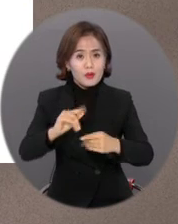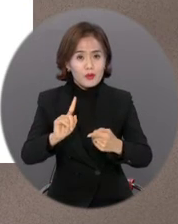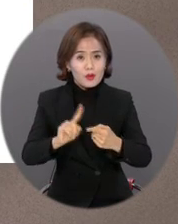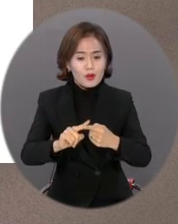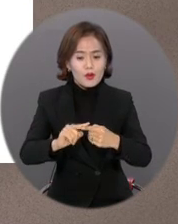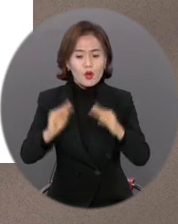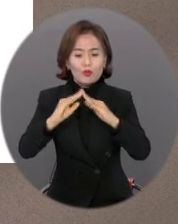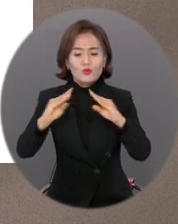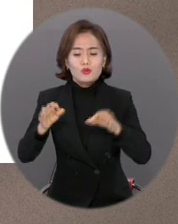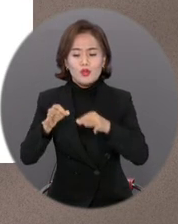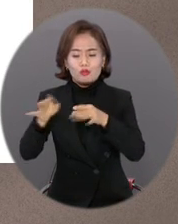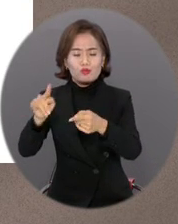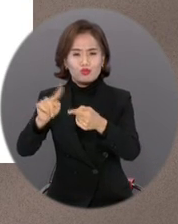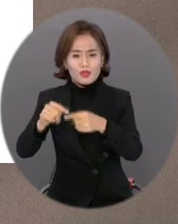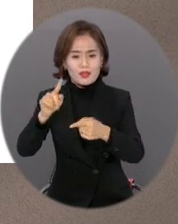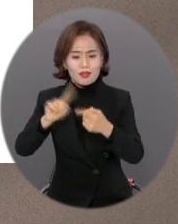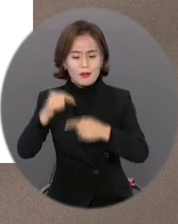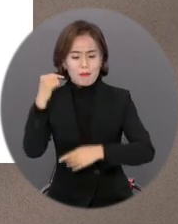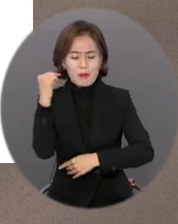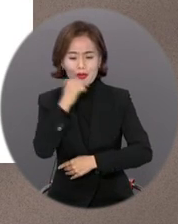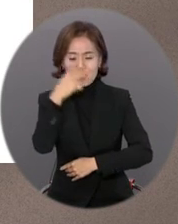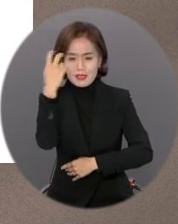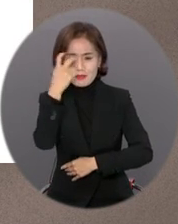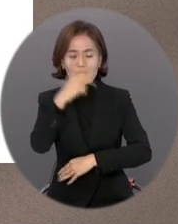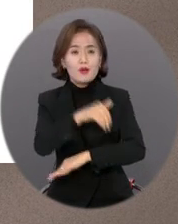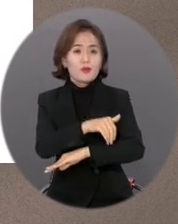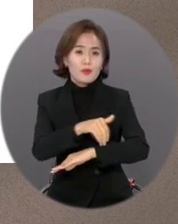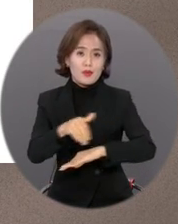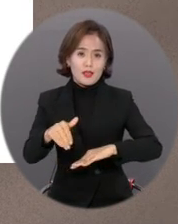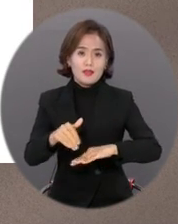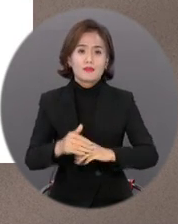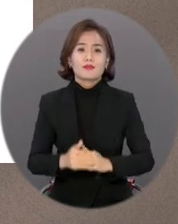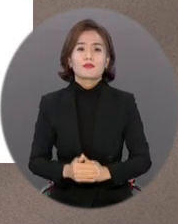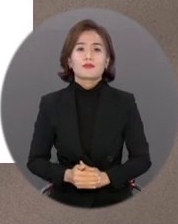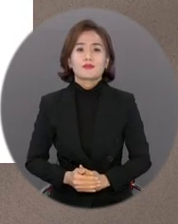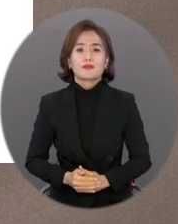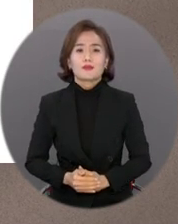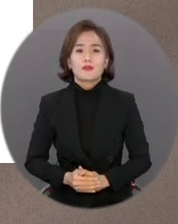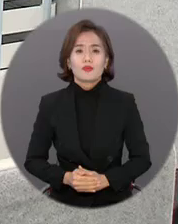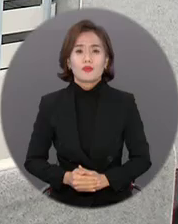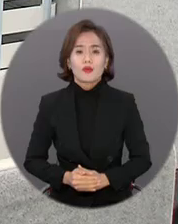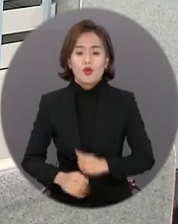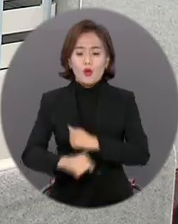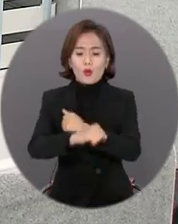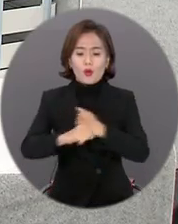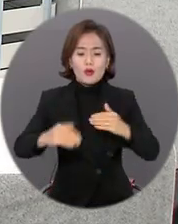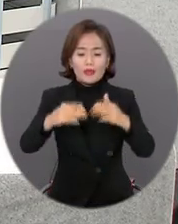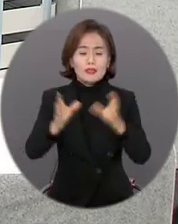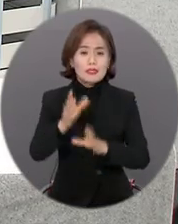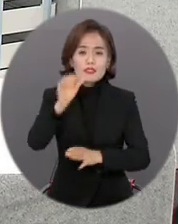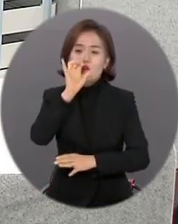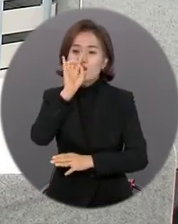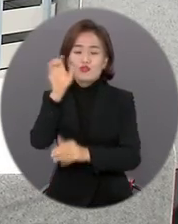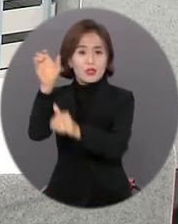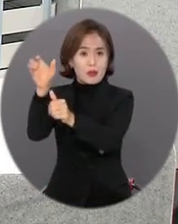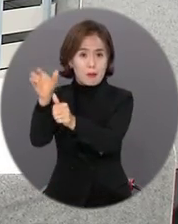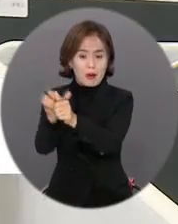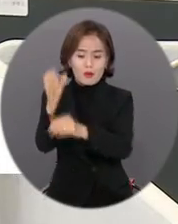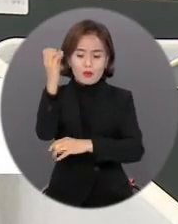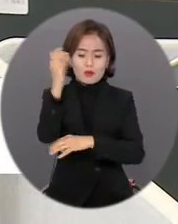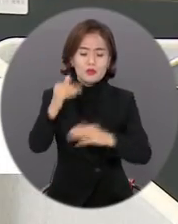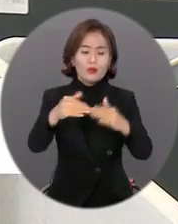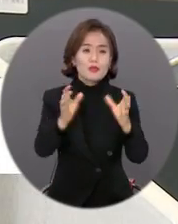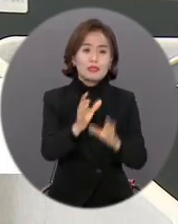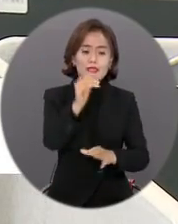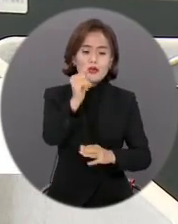특히 부동산 투기에 대해서는 엄격하게 심사할 방침인 것으로 알려졌습니다. 광역단체장은 중앙당에서,